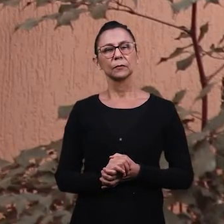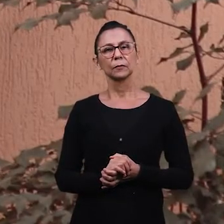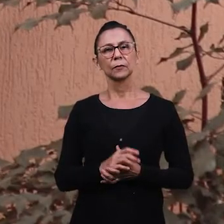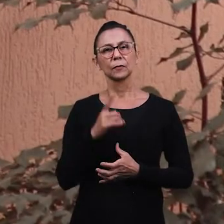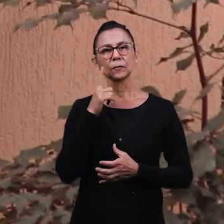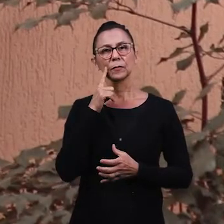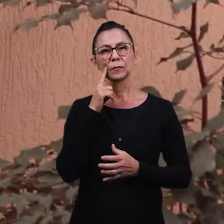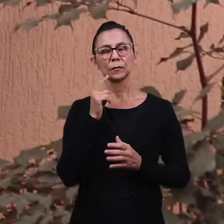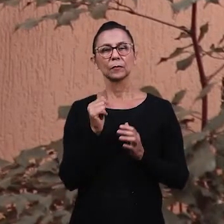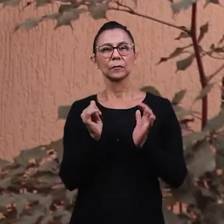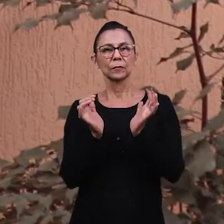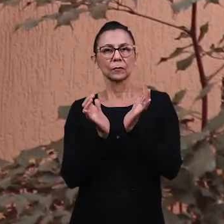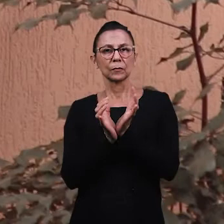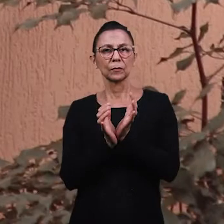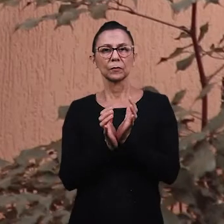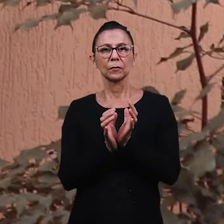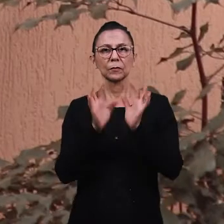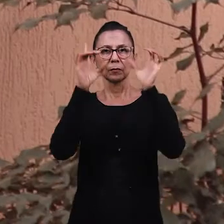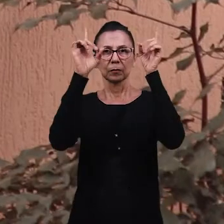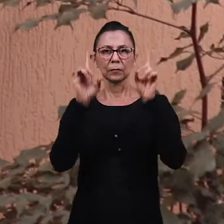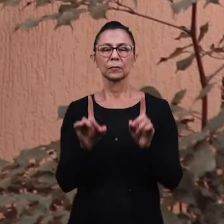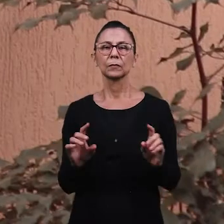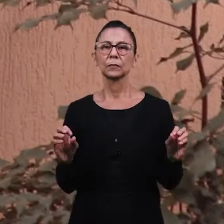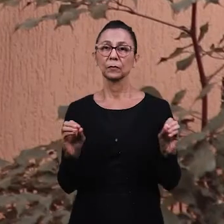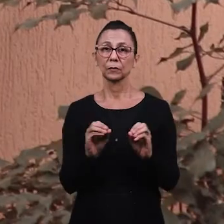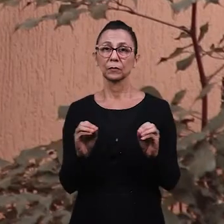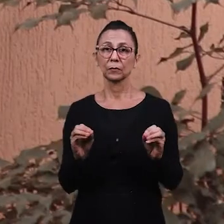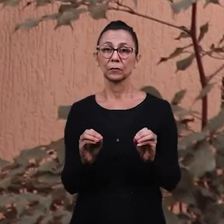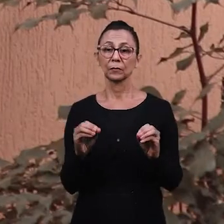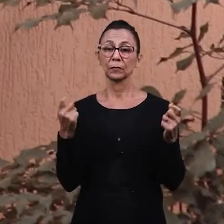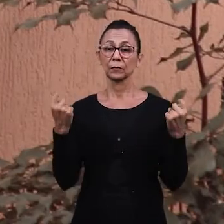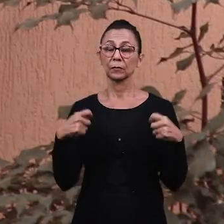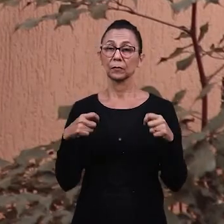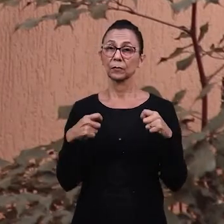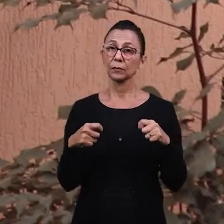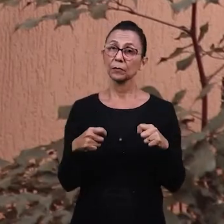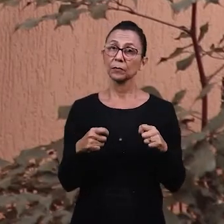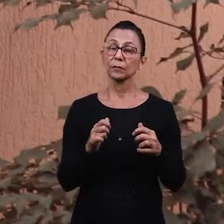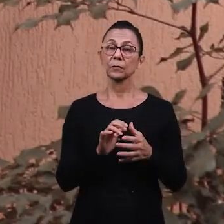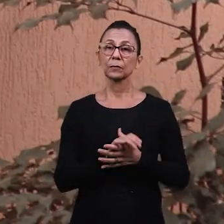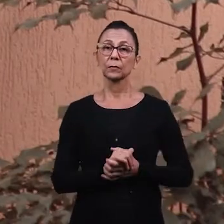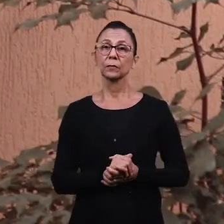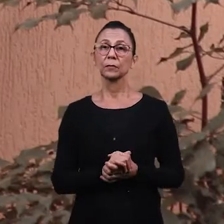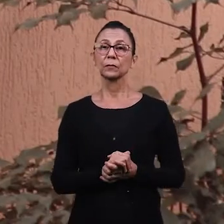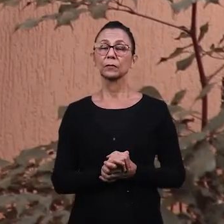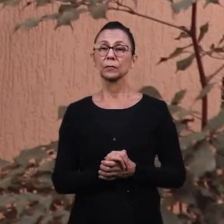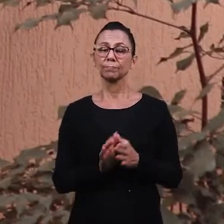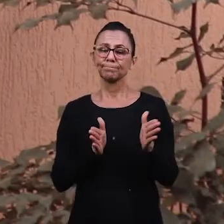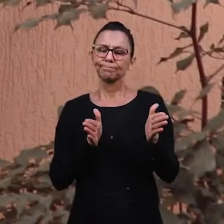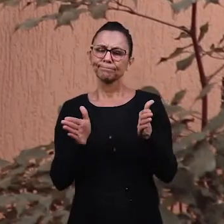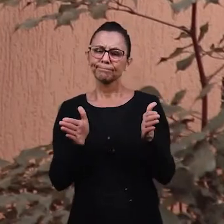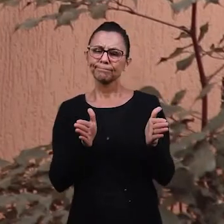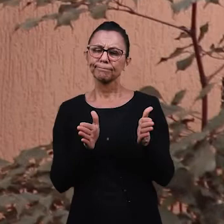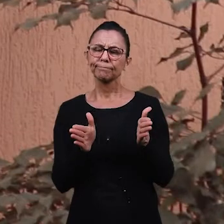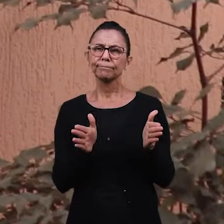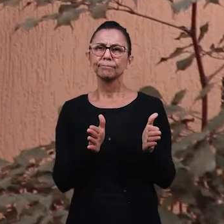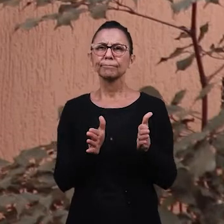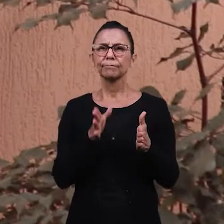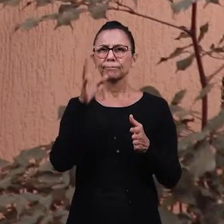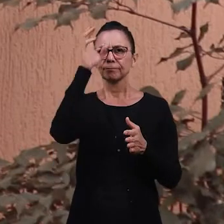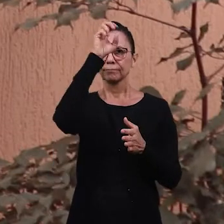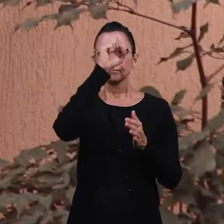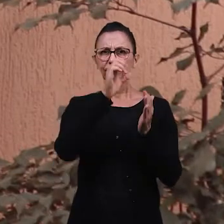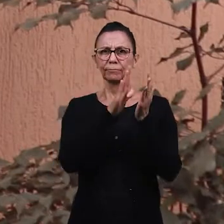dernier programme de ce groupe qui n'a aucune déficience, mais qui a besoin d'une aide